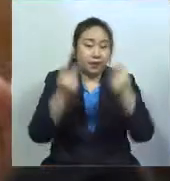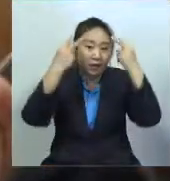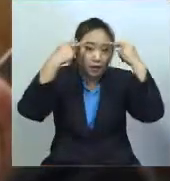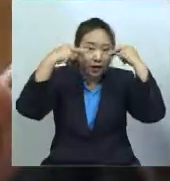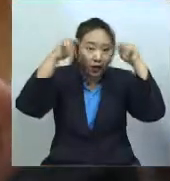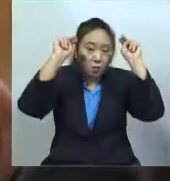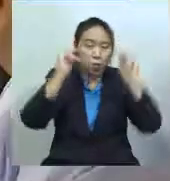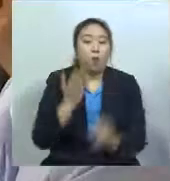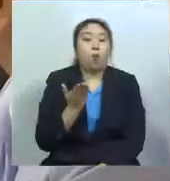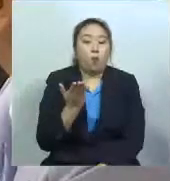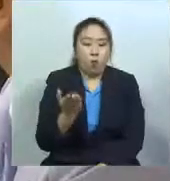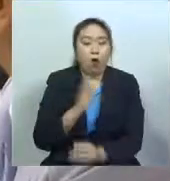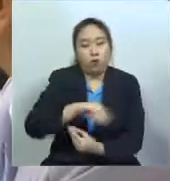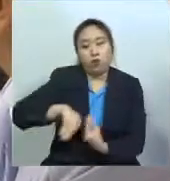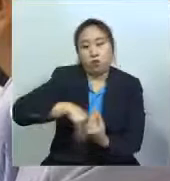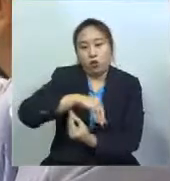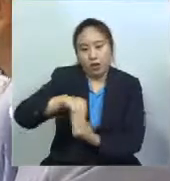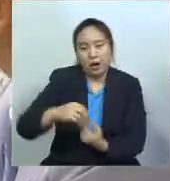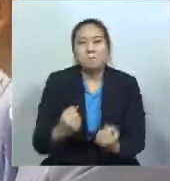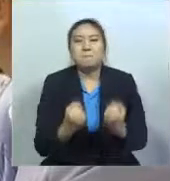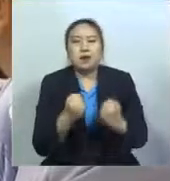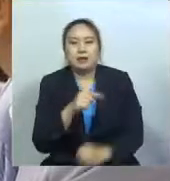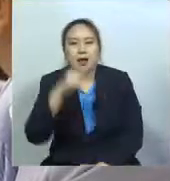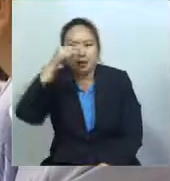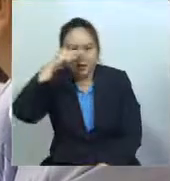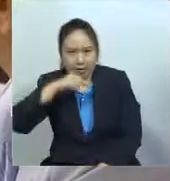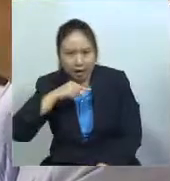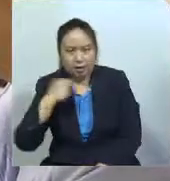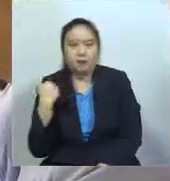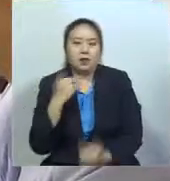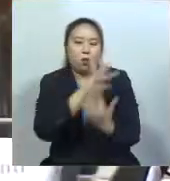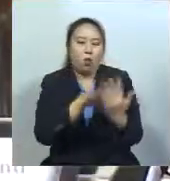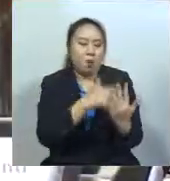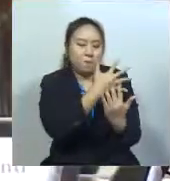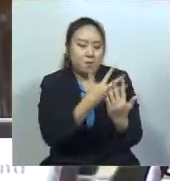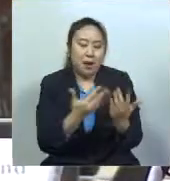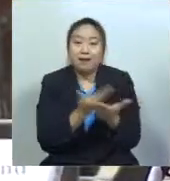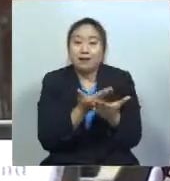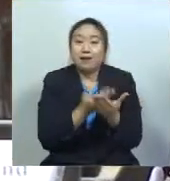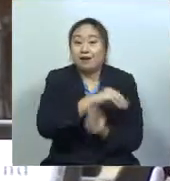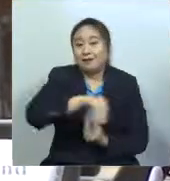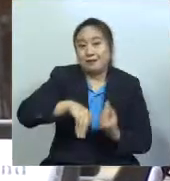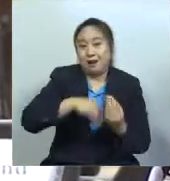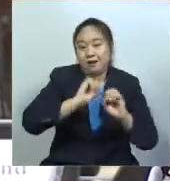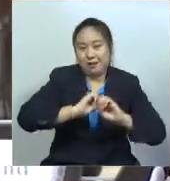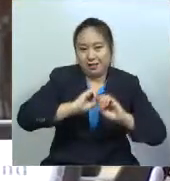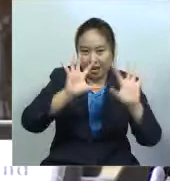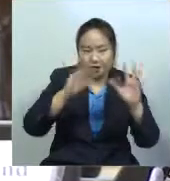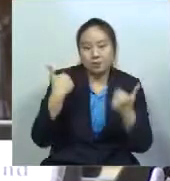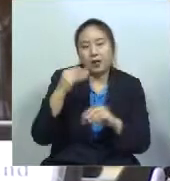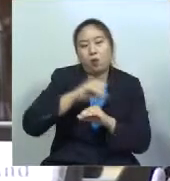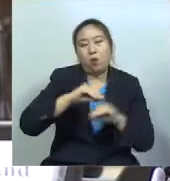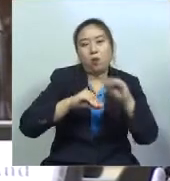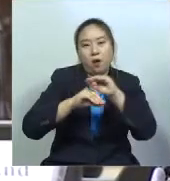เองก็ขอให้นักธุรกิจมั่นใจในประเทศไทยที่มีความชัดเจนในการวางแผนทางเศรษฐกิจและจะมีการปฏิรูปโคร